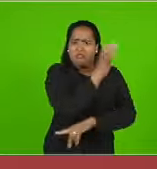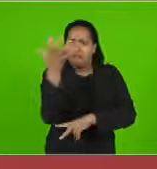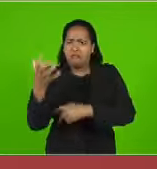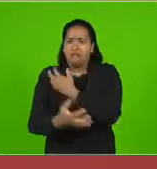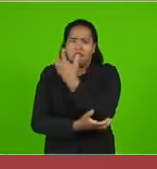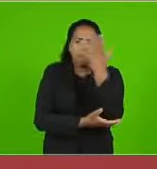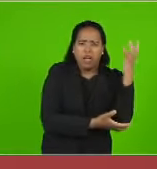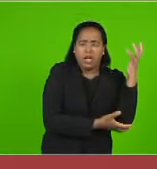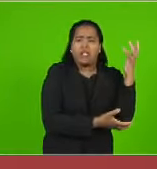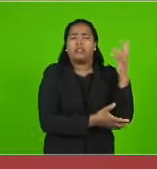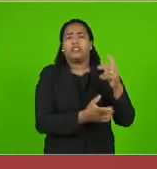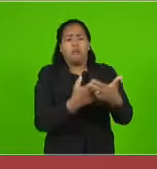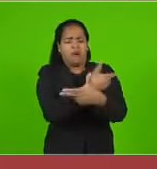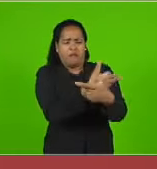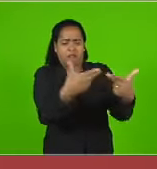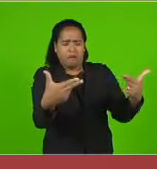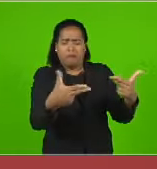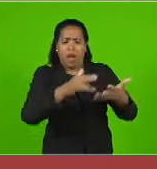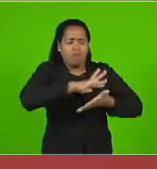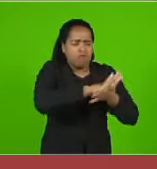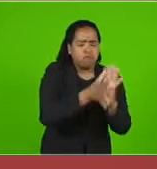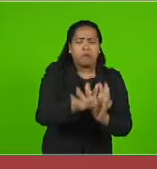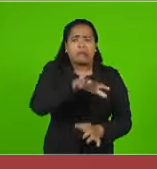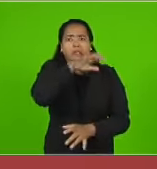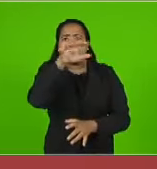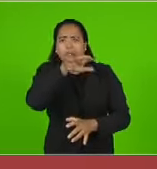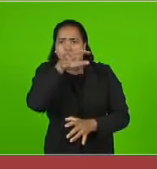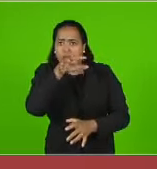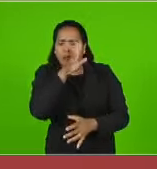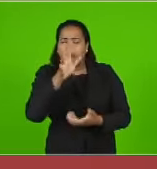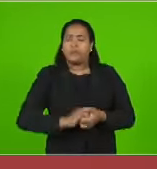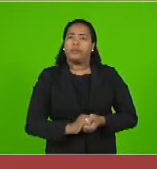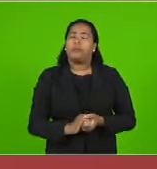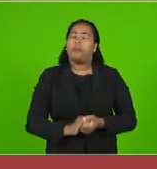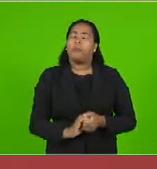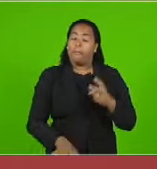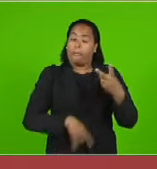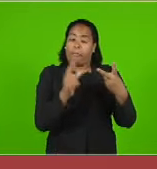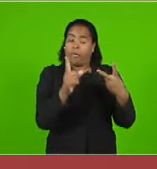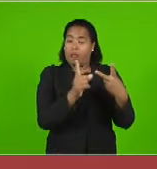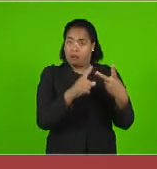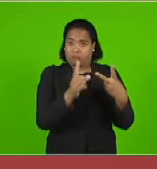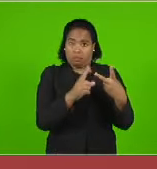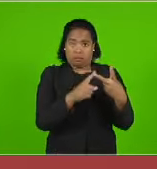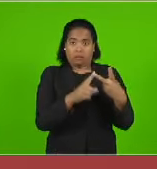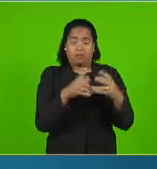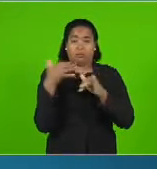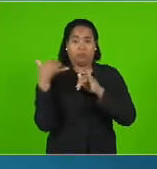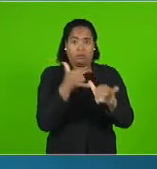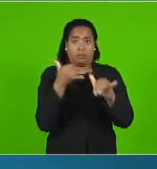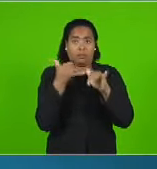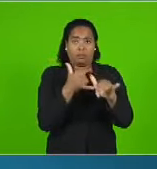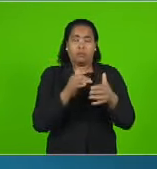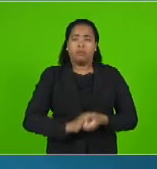И не только зелень, но те животные, которые жили, они там страдают от этого. Давайте взглянем и